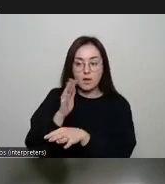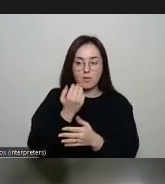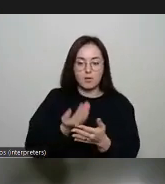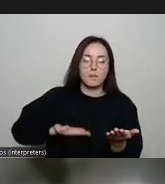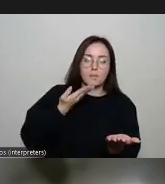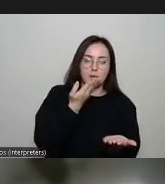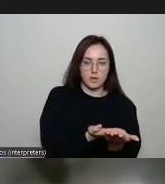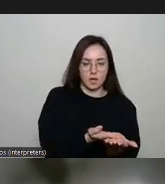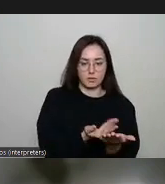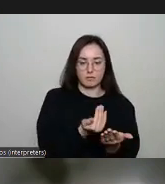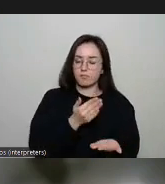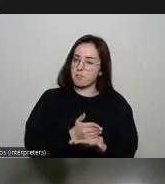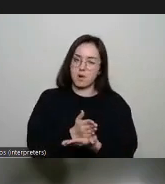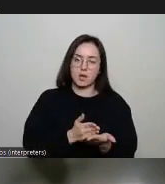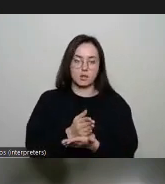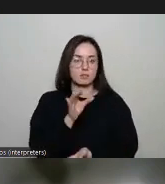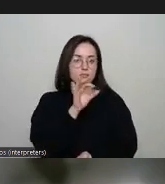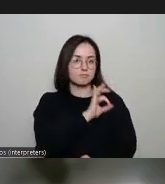didelės patirties jam.